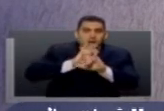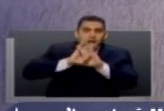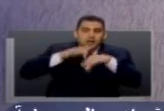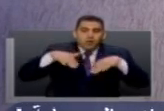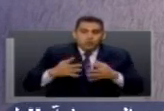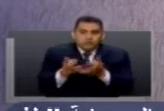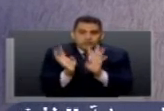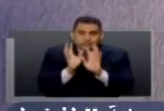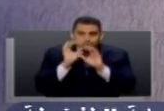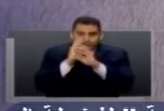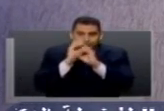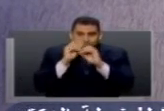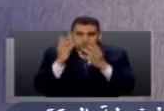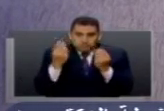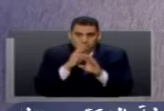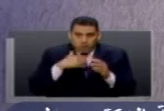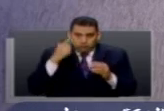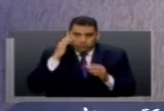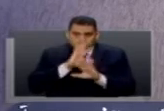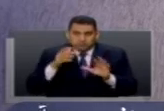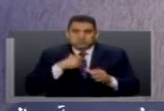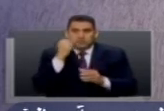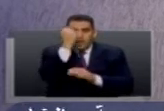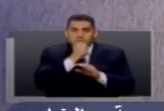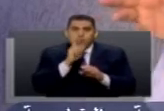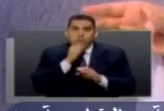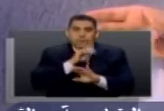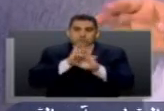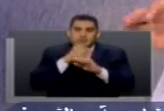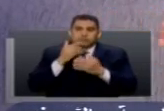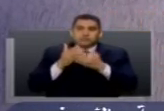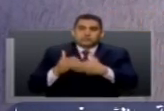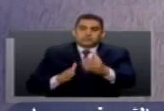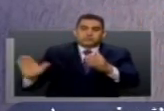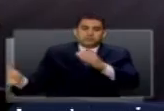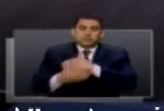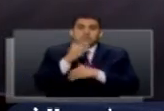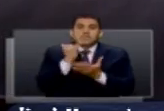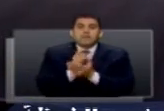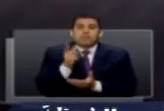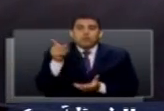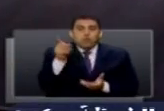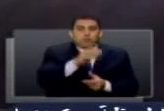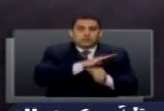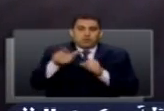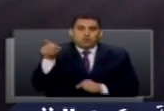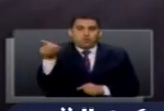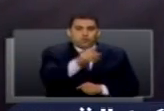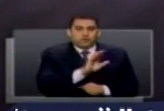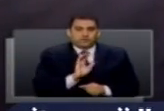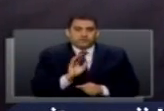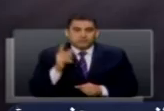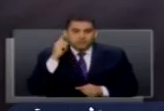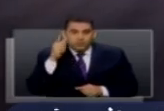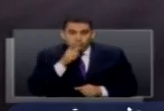الخيانات العظمى يقول لا هذا في رؤيه عنصريه وهذه شبهه لم يذكرها او افتراض لم يذكره اخي احمد هناك